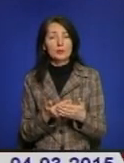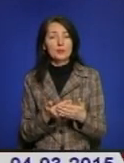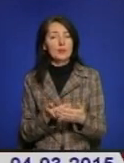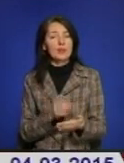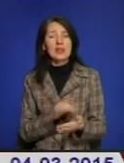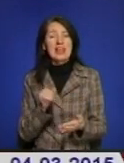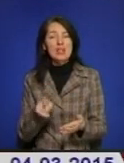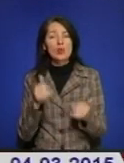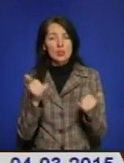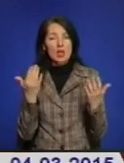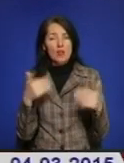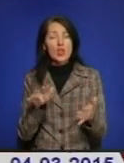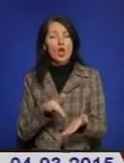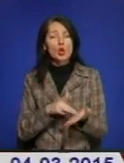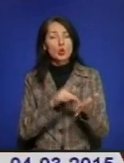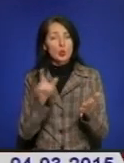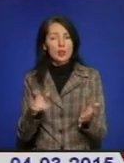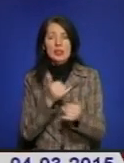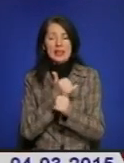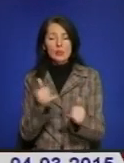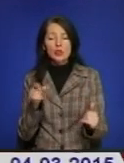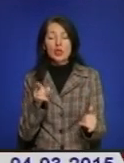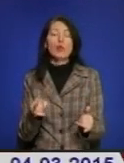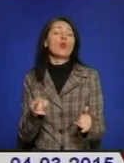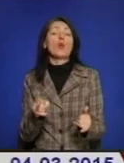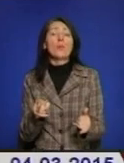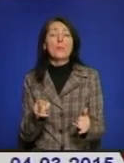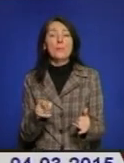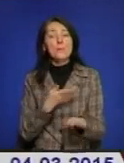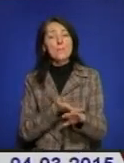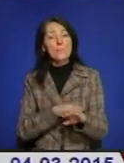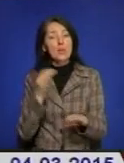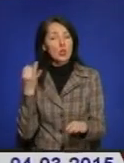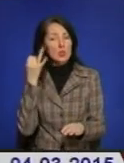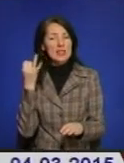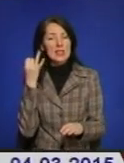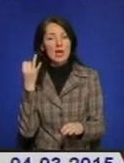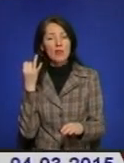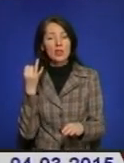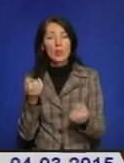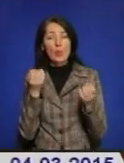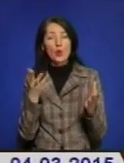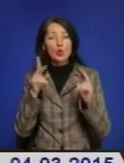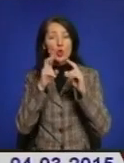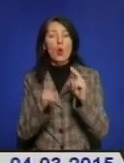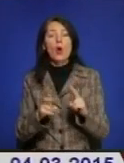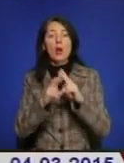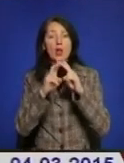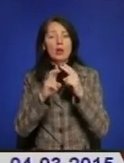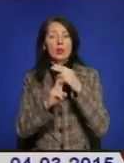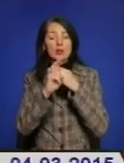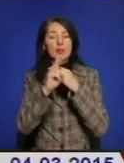не той зараз вже турист, неможливо його або, скажімо так, важко зацікавити просто замком, чи